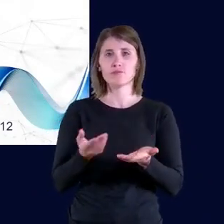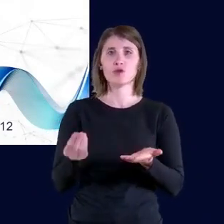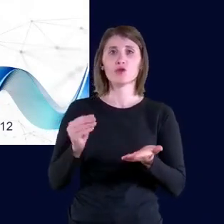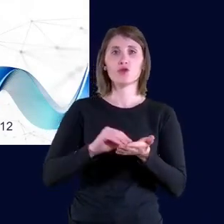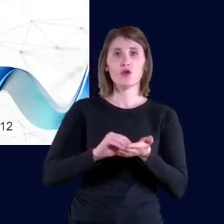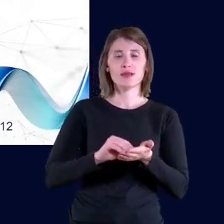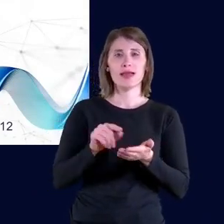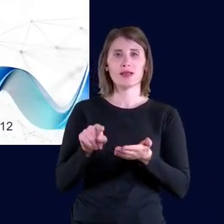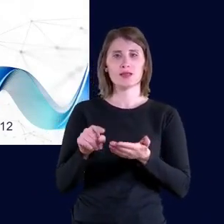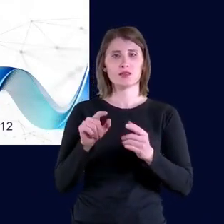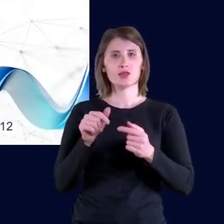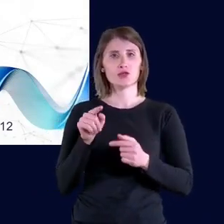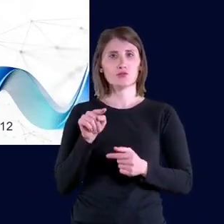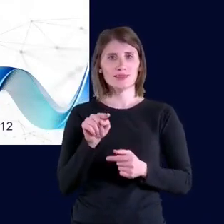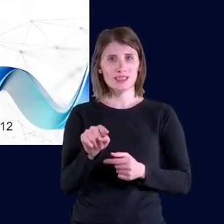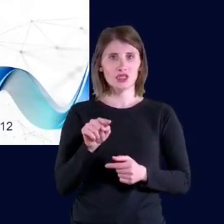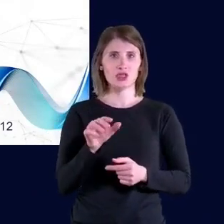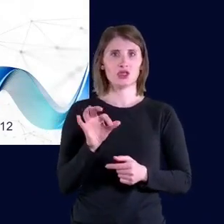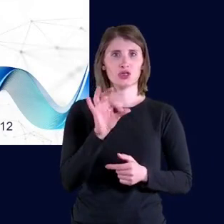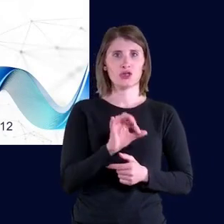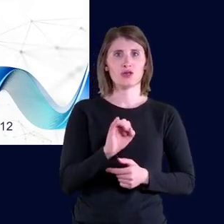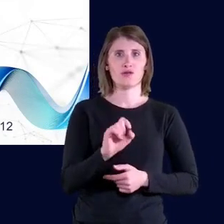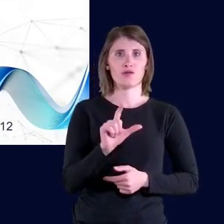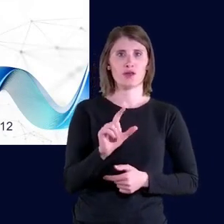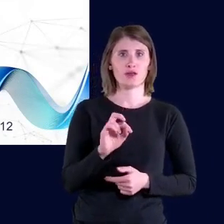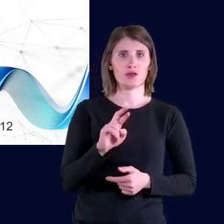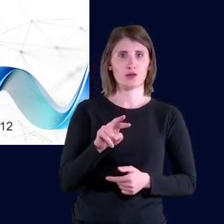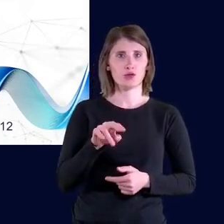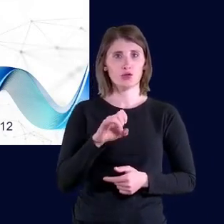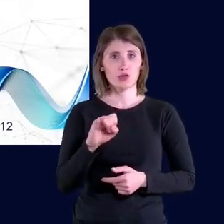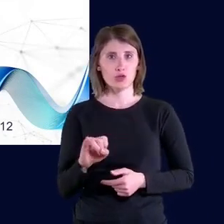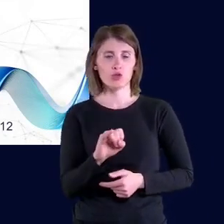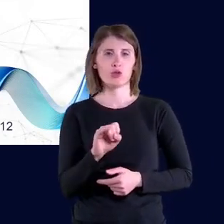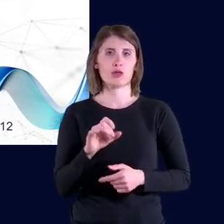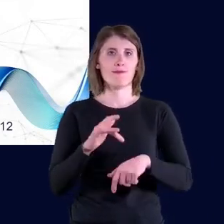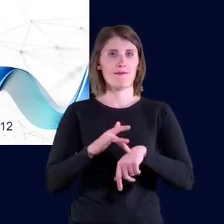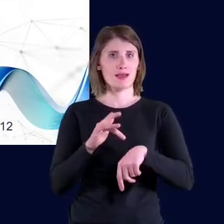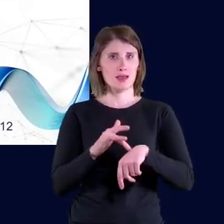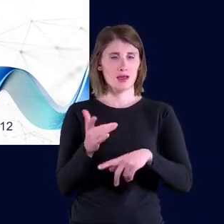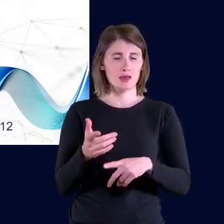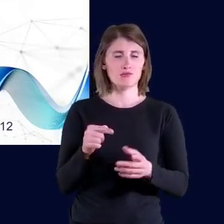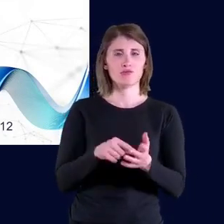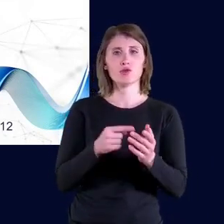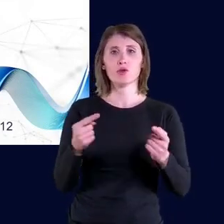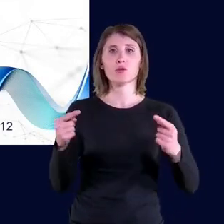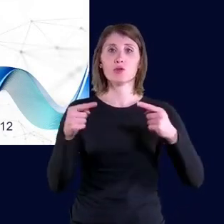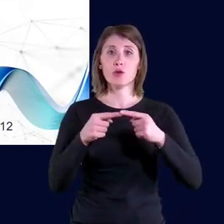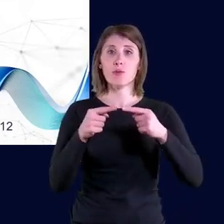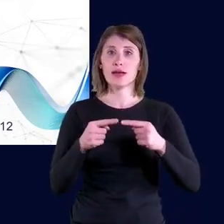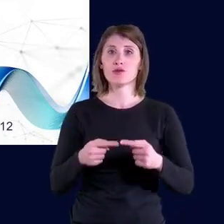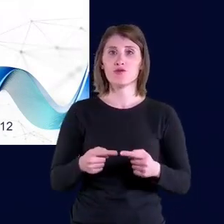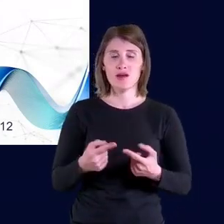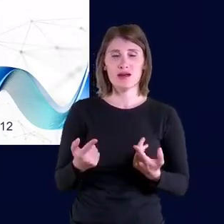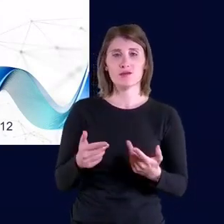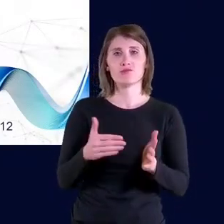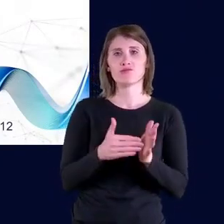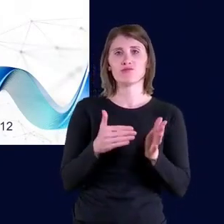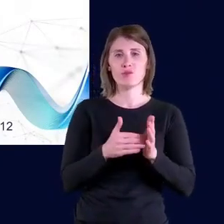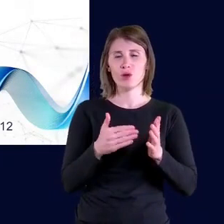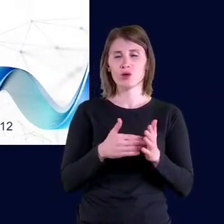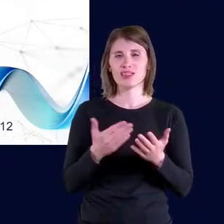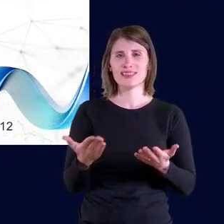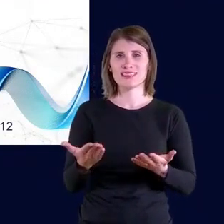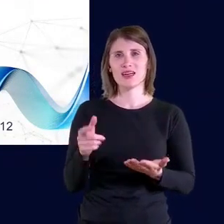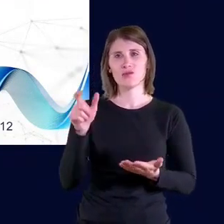przycisk filtry wynik filtruj wyniki a kryteria filtrowania zostały dostosowane do potrzeb